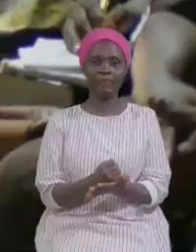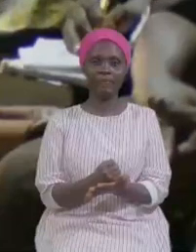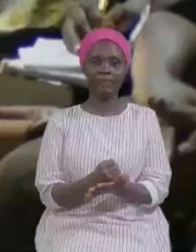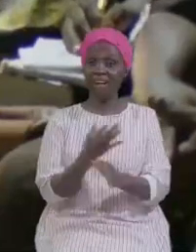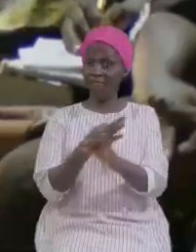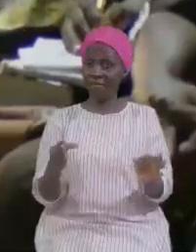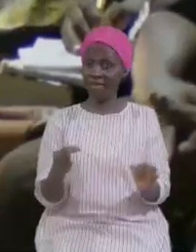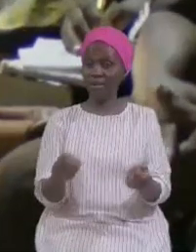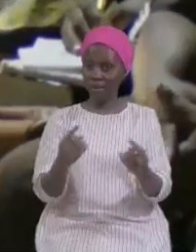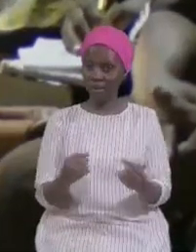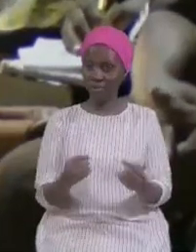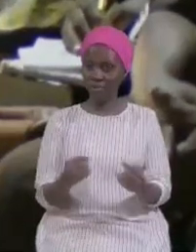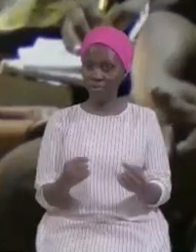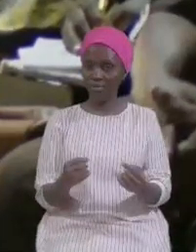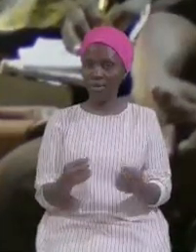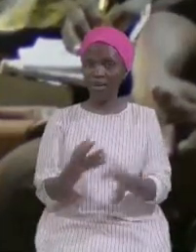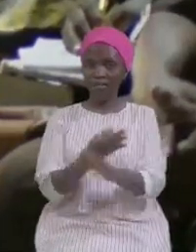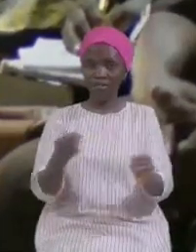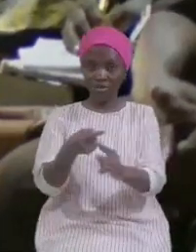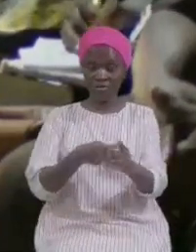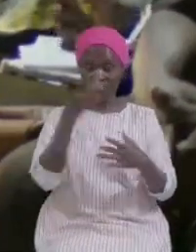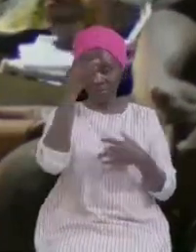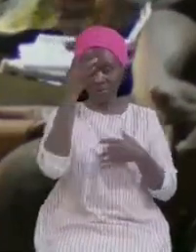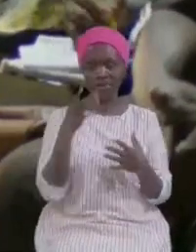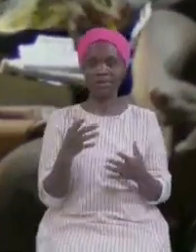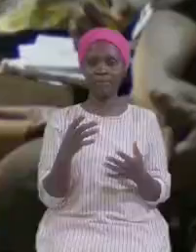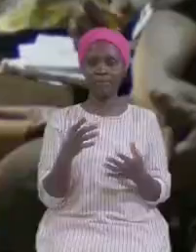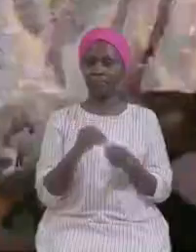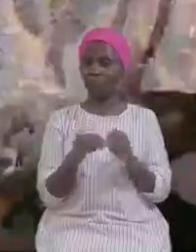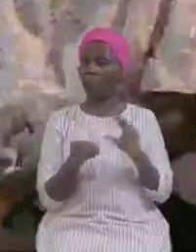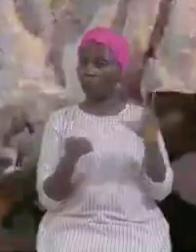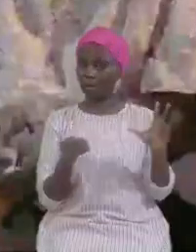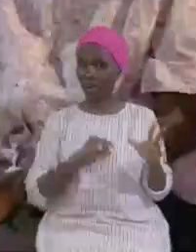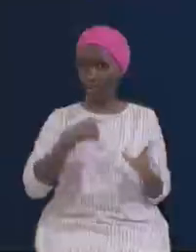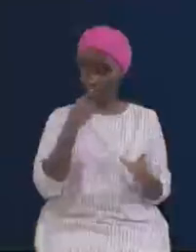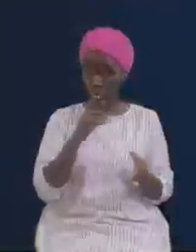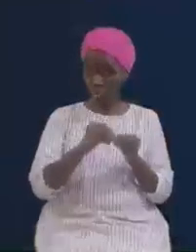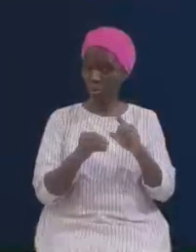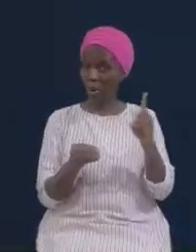La libération de toute maladie. Troisièmement, je vous ai dit premièrement,